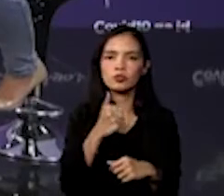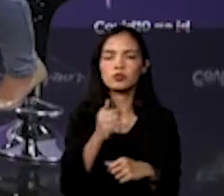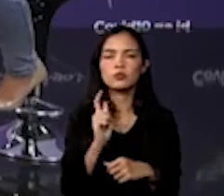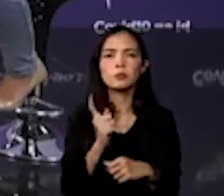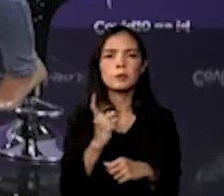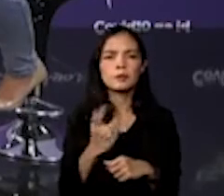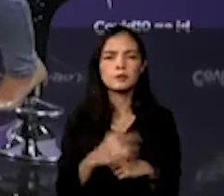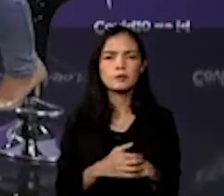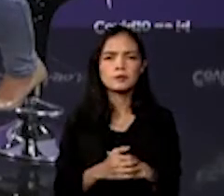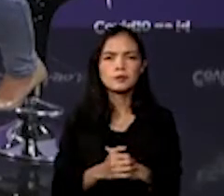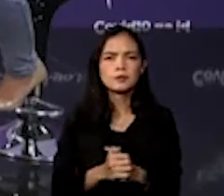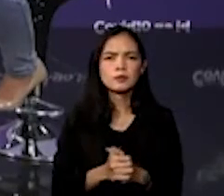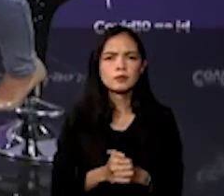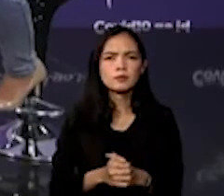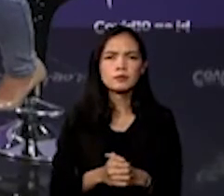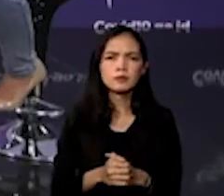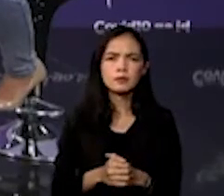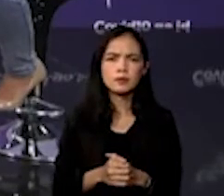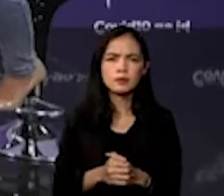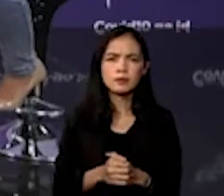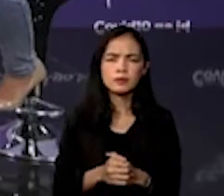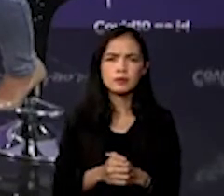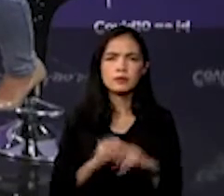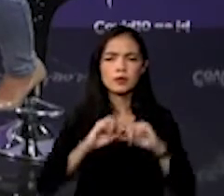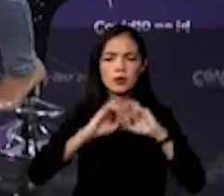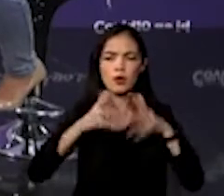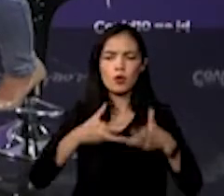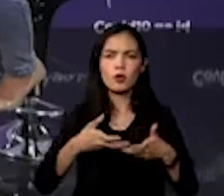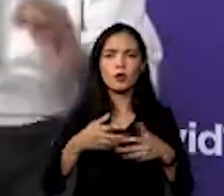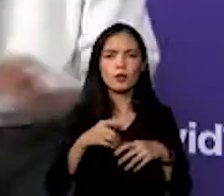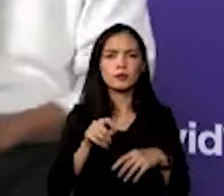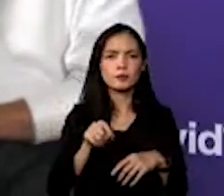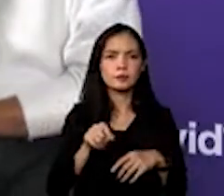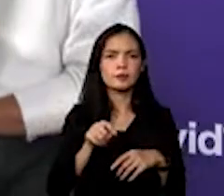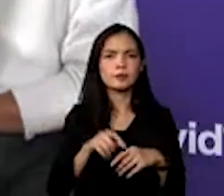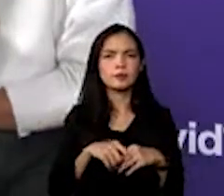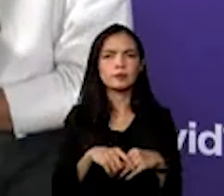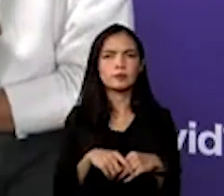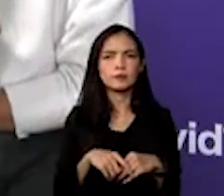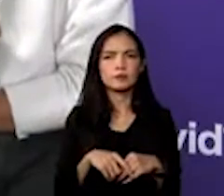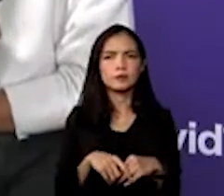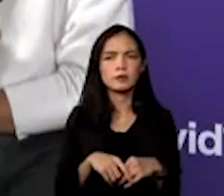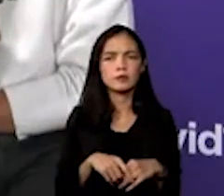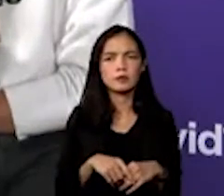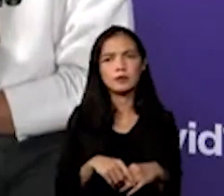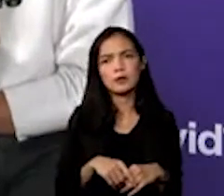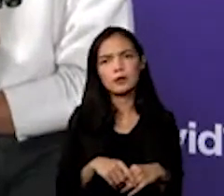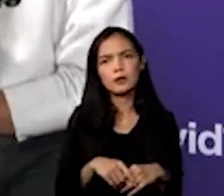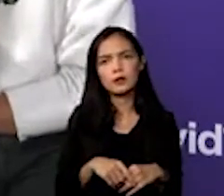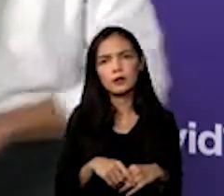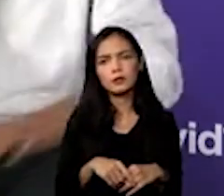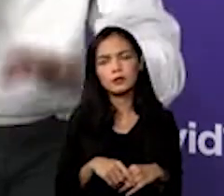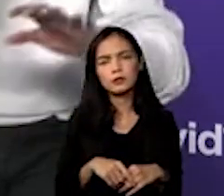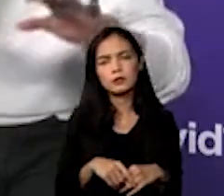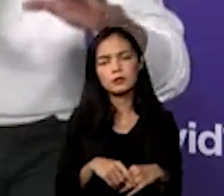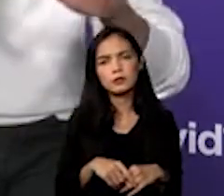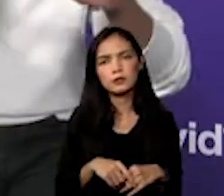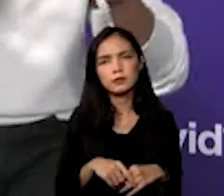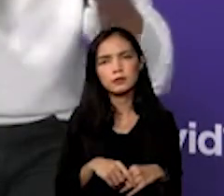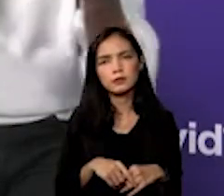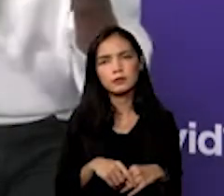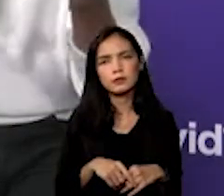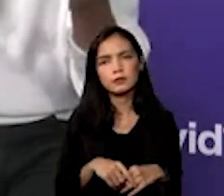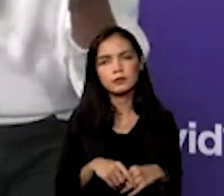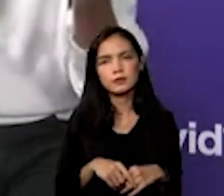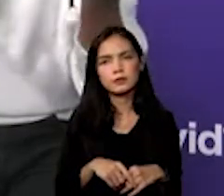ee karena adanya pandemi ini ee apa namanya konser yang